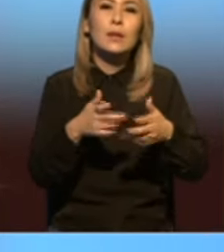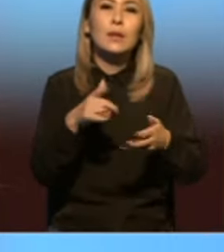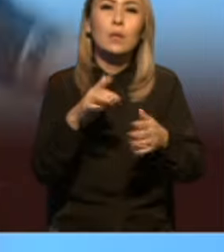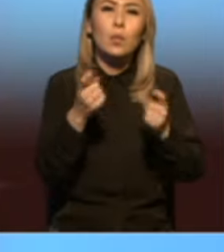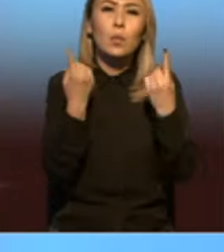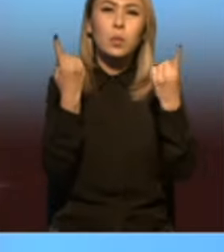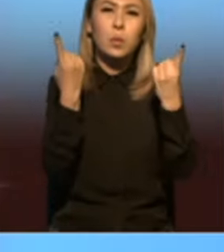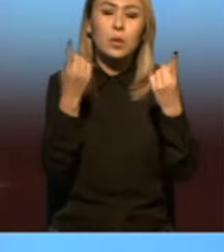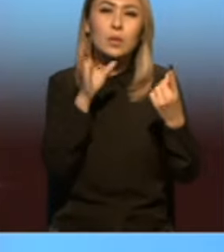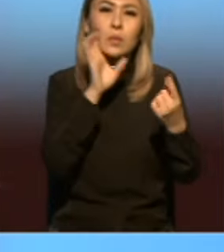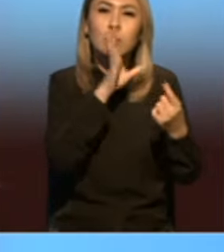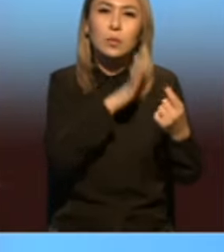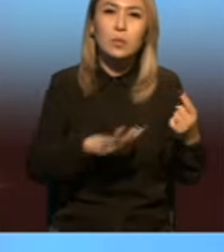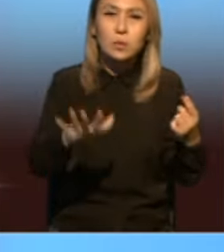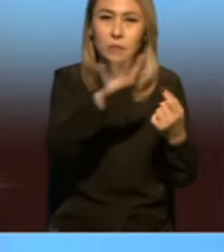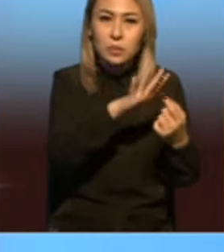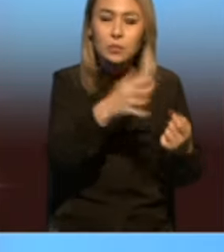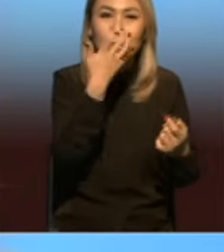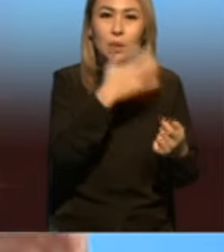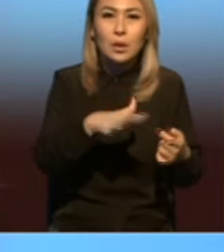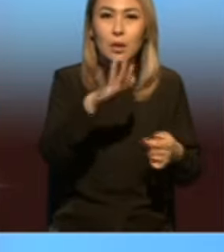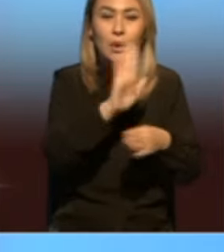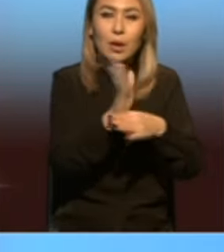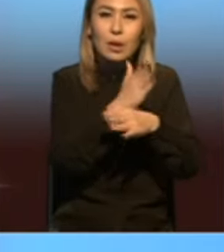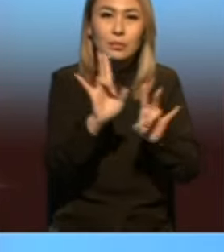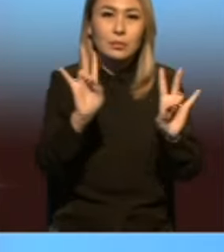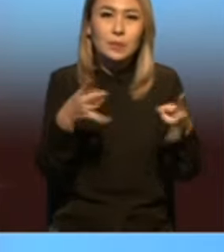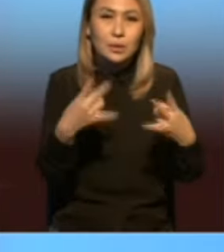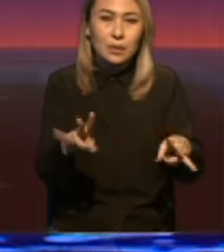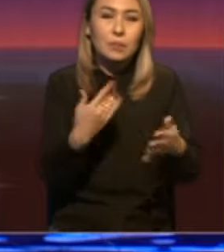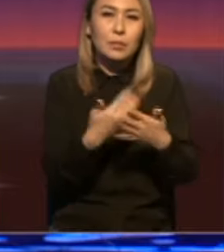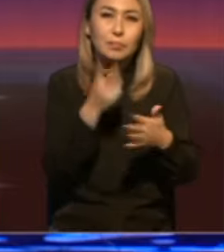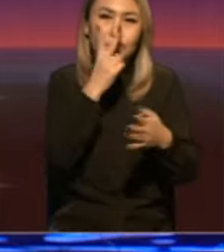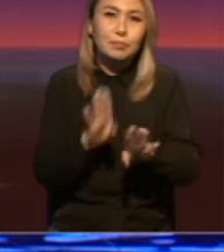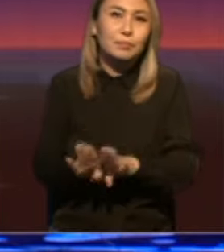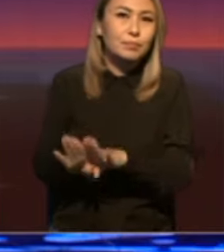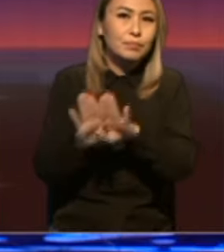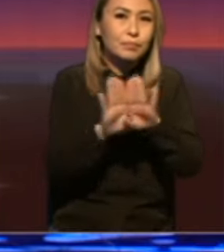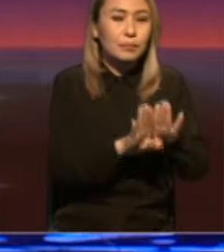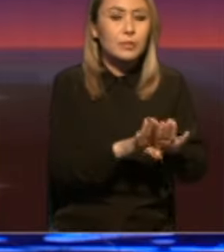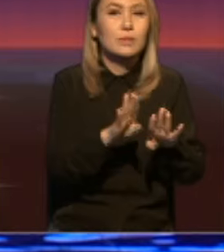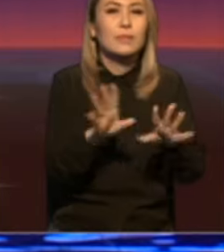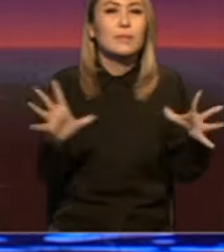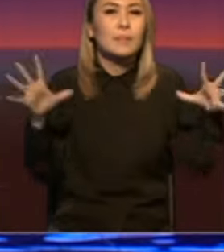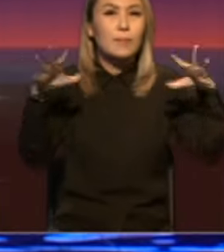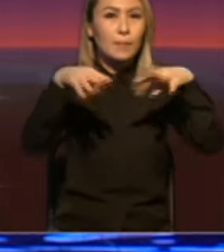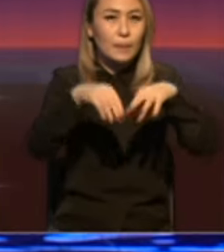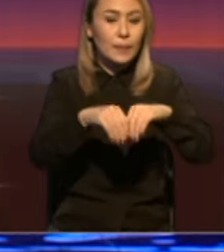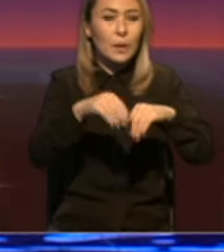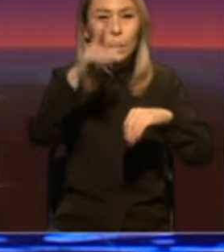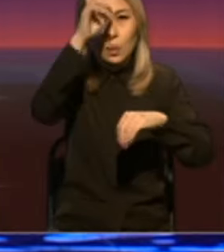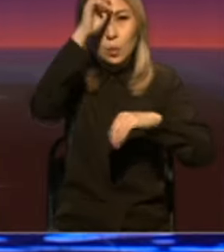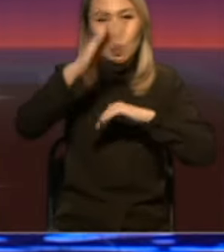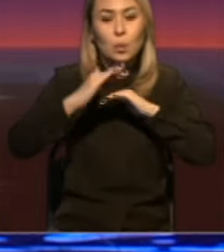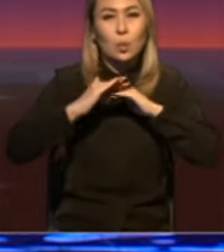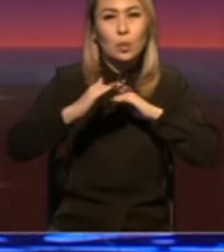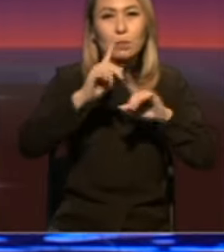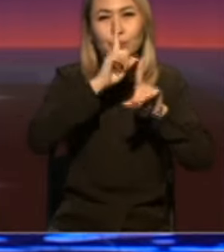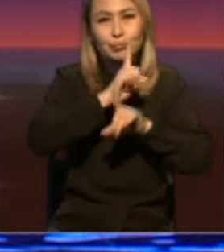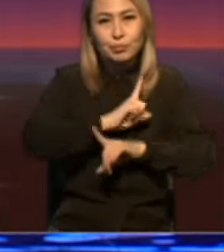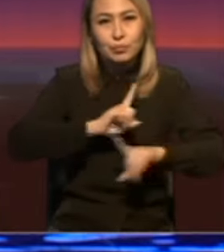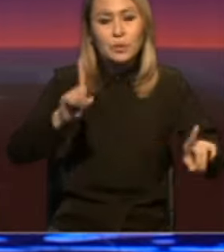глобалды солтүстік, глобалды оңтүстік деп бөлмей, бір тұтас ретінде қарау, және осы кеңістікте, жалпы осы түркі мемлекеттерінің бір ерекшелігі,